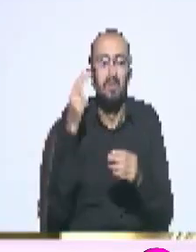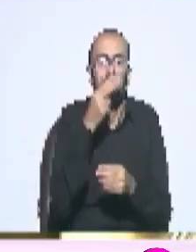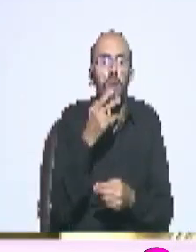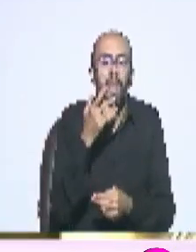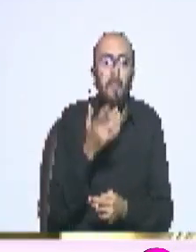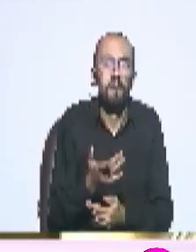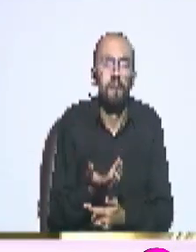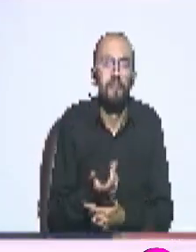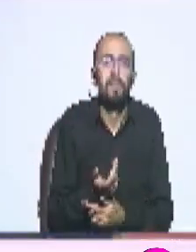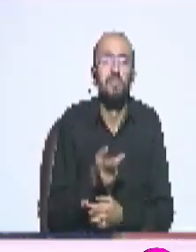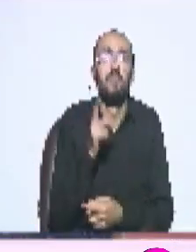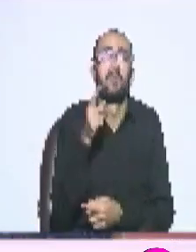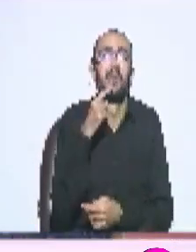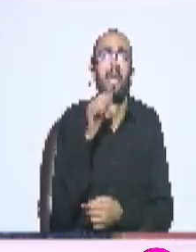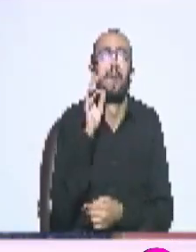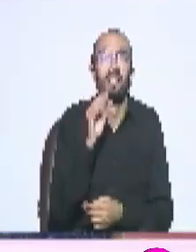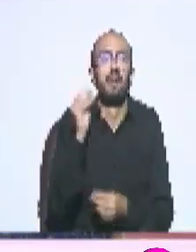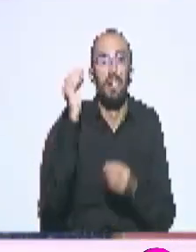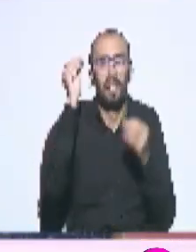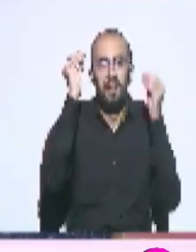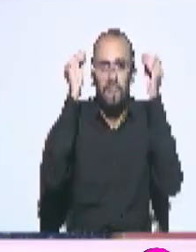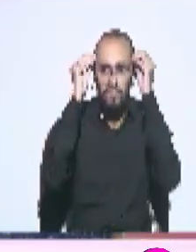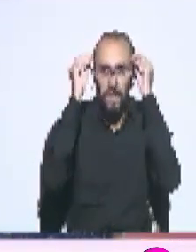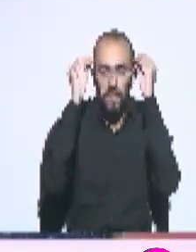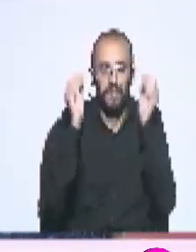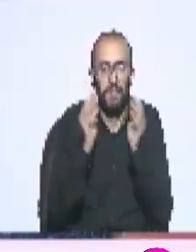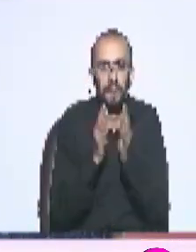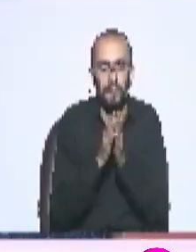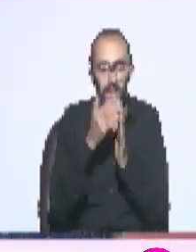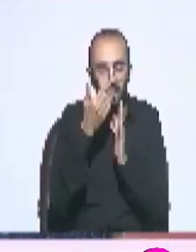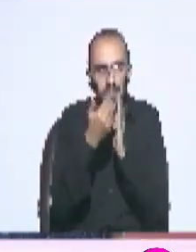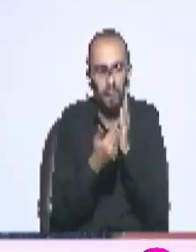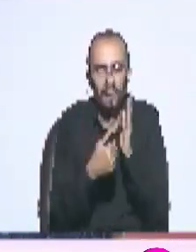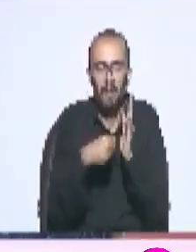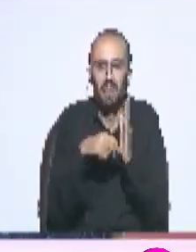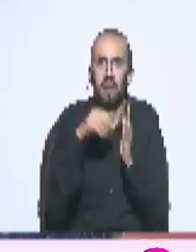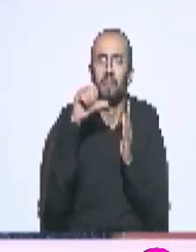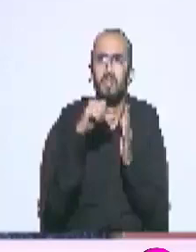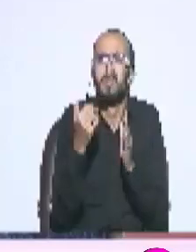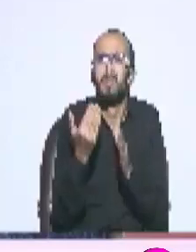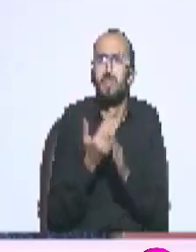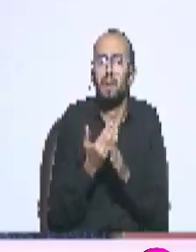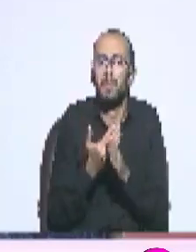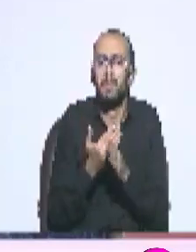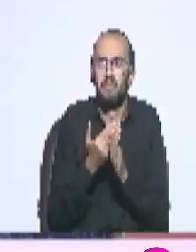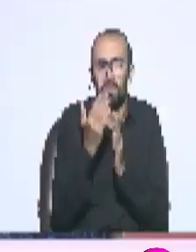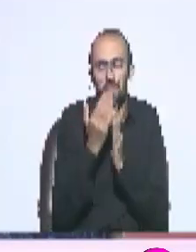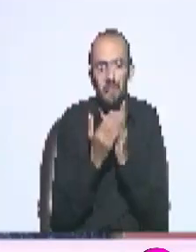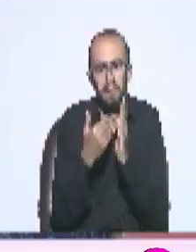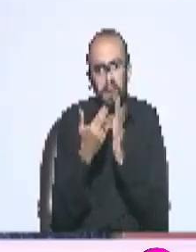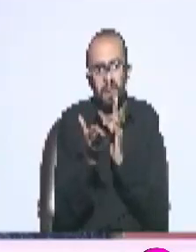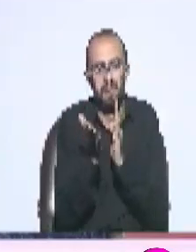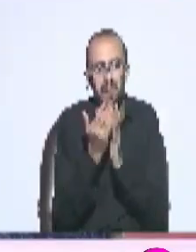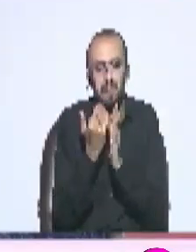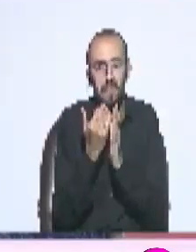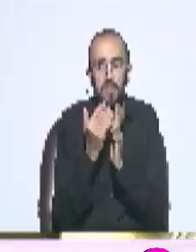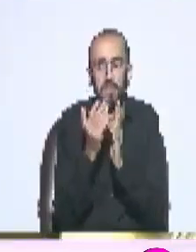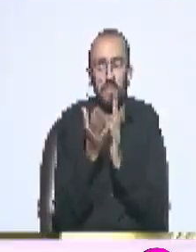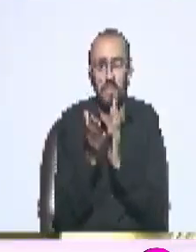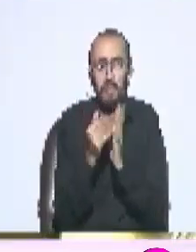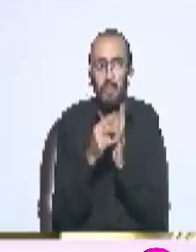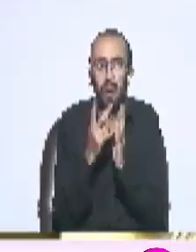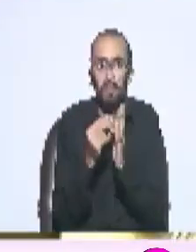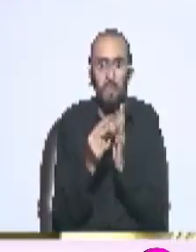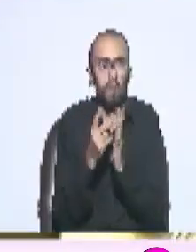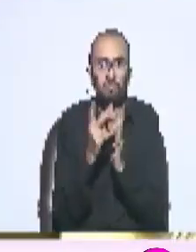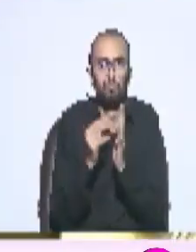ايه بنقعد نعمل حاجه اسمها بقى الانال هو ايه اللي ما خلاش يتحقق هل وبرده بنقسم اثنين هل هي حاجات جوه ايديا ولا